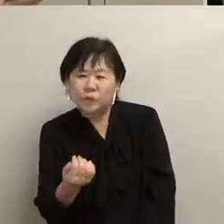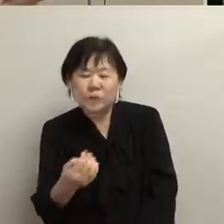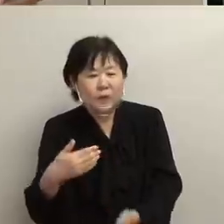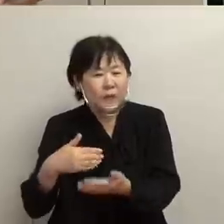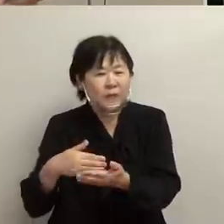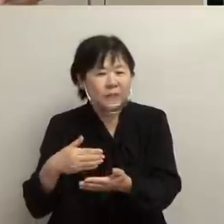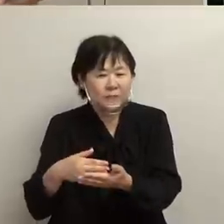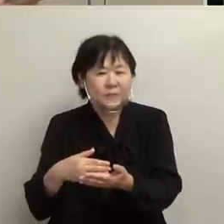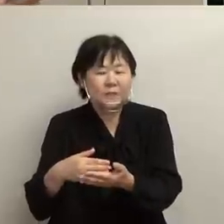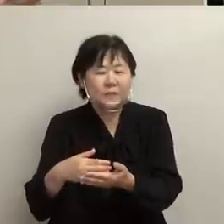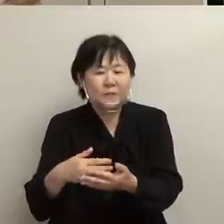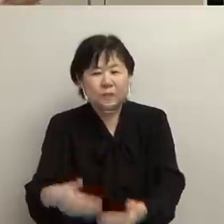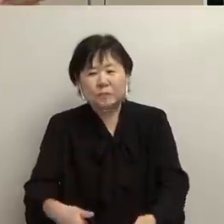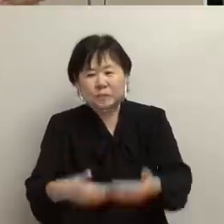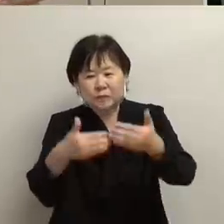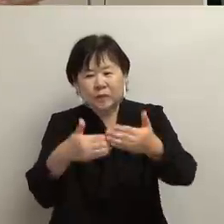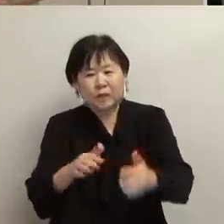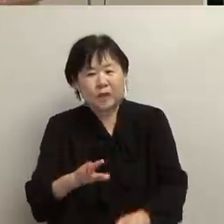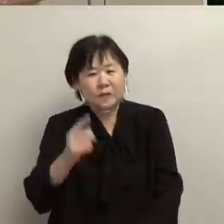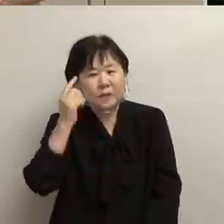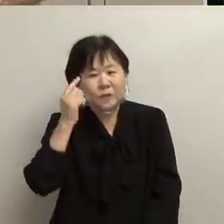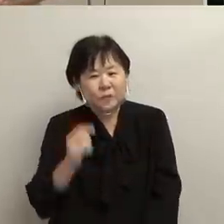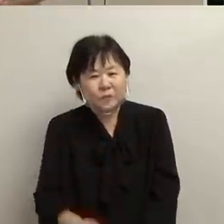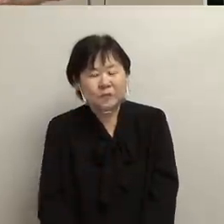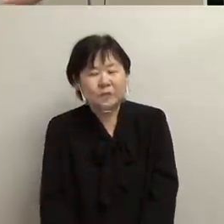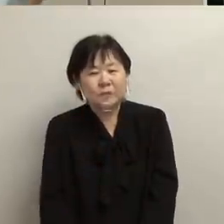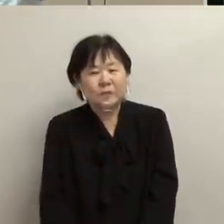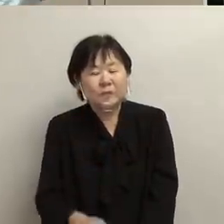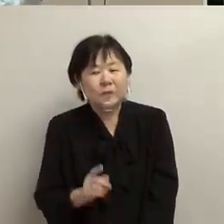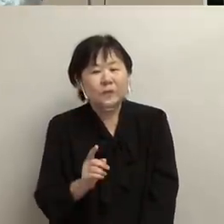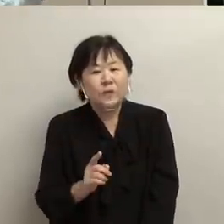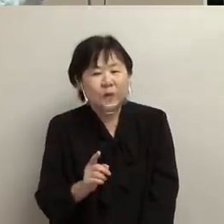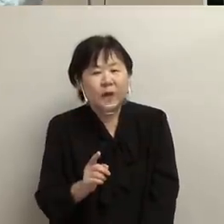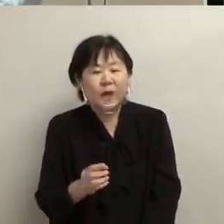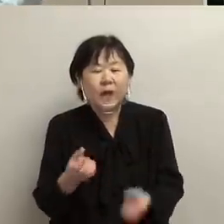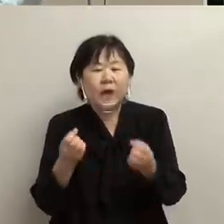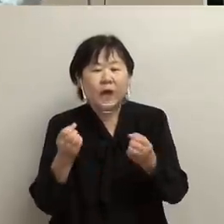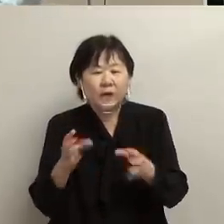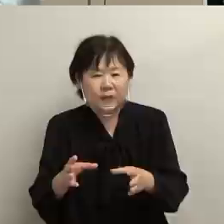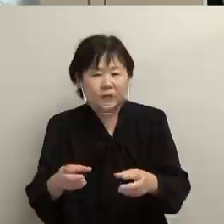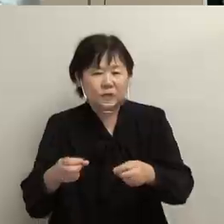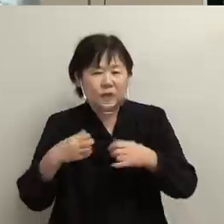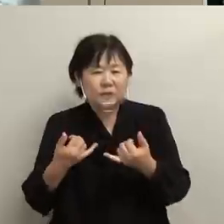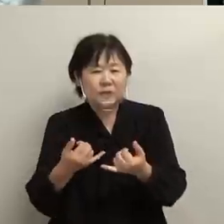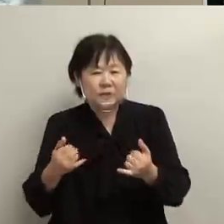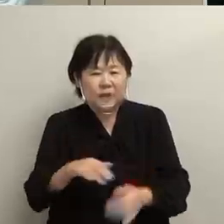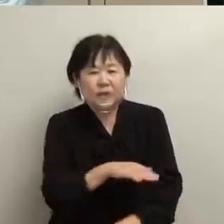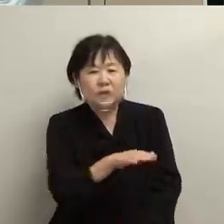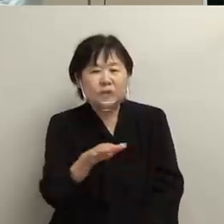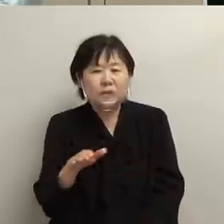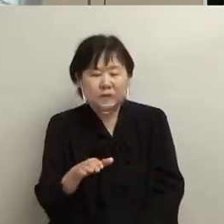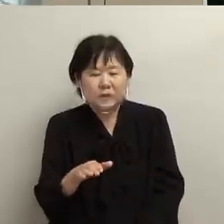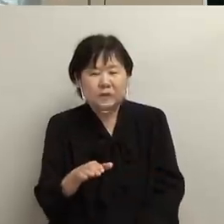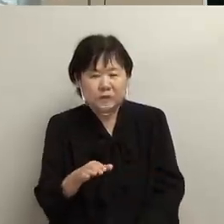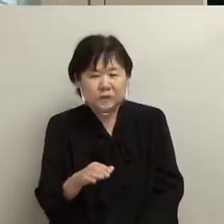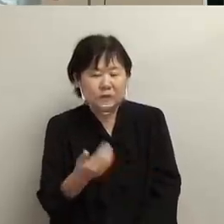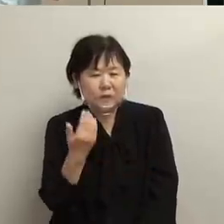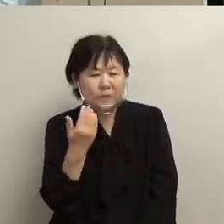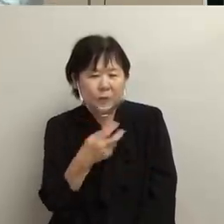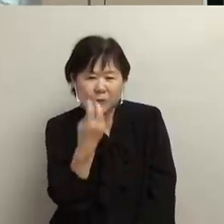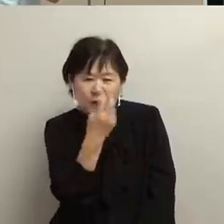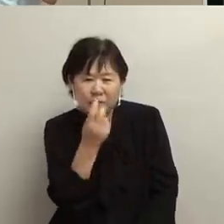先ほどあのスライドでもあったかと思うんですけれどもでええええとそれはその新しい幹線チャーに対してスクリーン検査をした結果